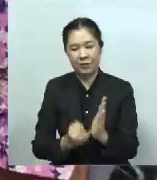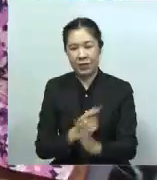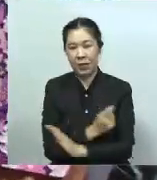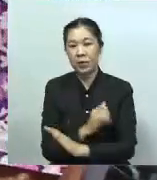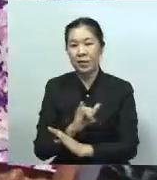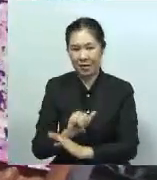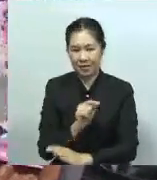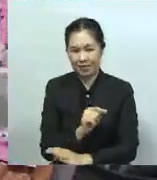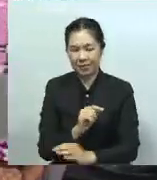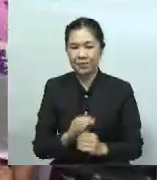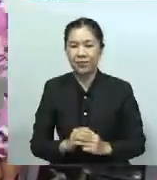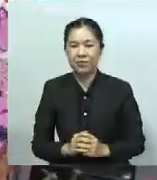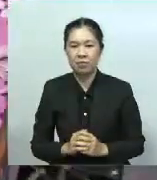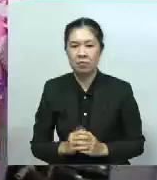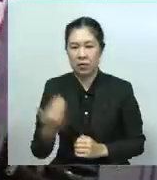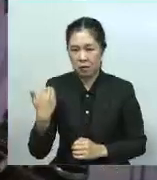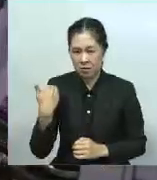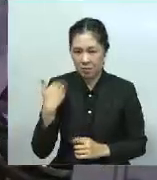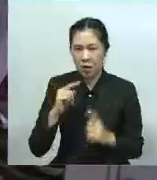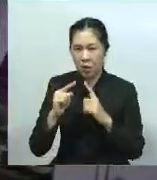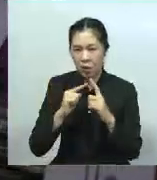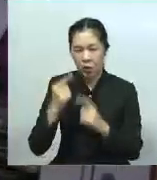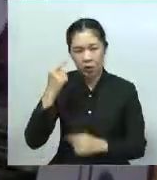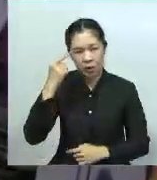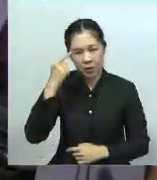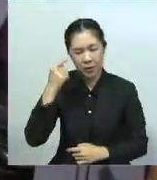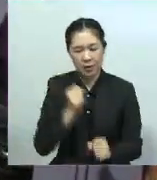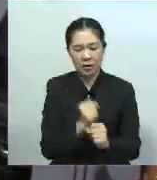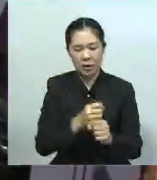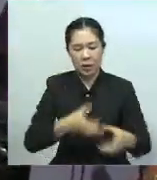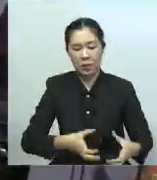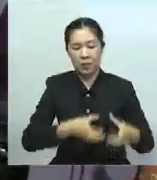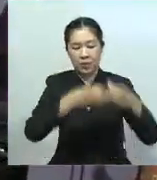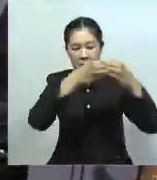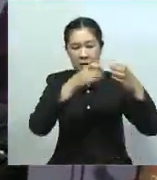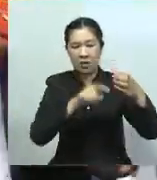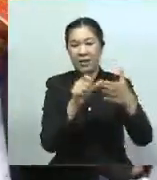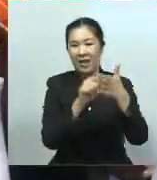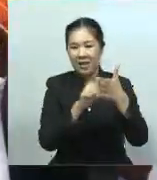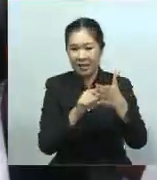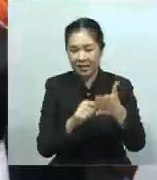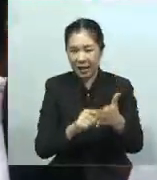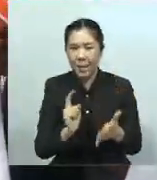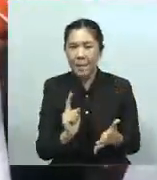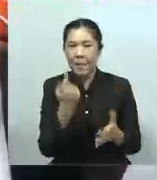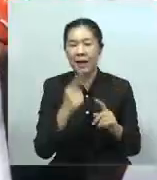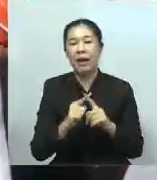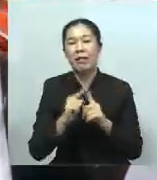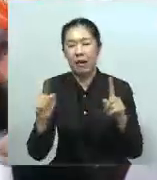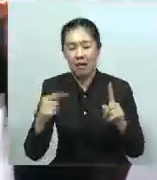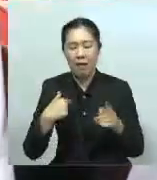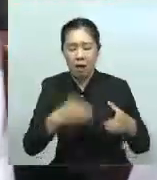ศรีอยุธยาค่ะมีการคัดค้านการบูรณะเสาพระเนียดภายหลังมีการปรับปรุงครั้งใหญ่แต่ปรากฏว่าเสา